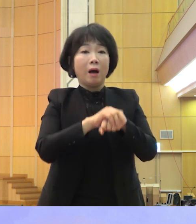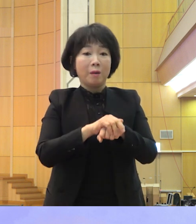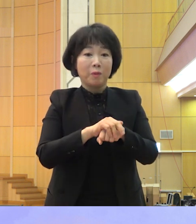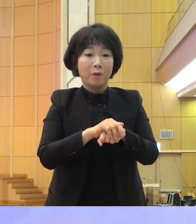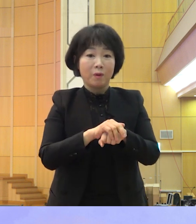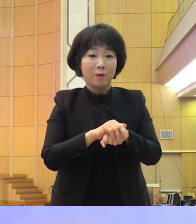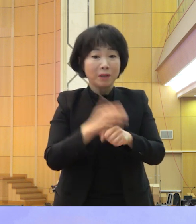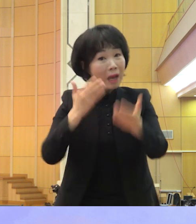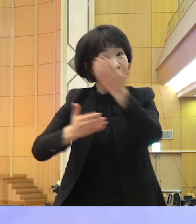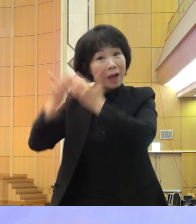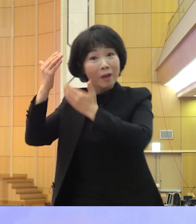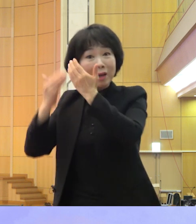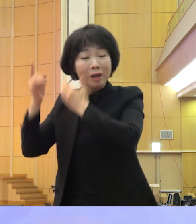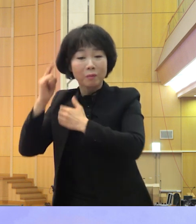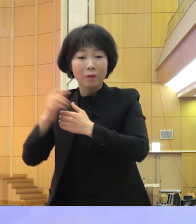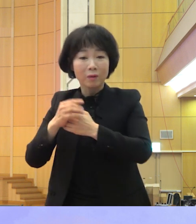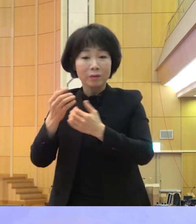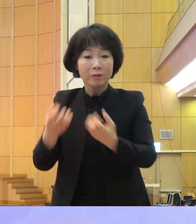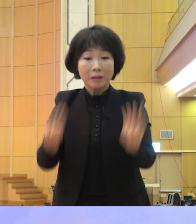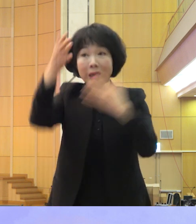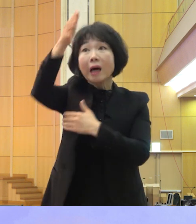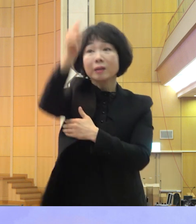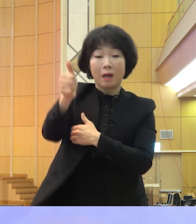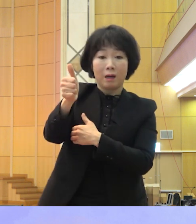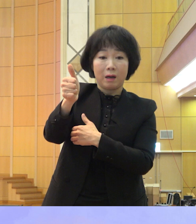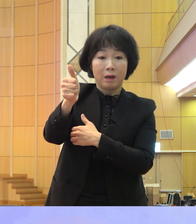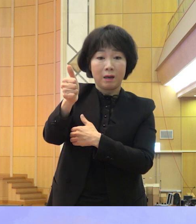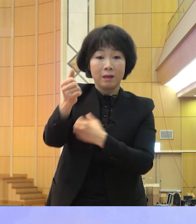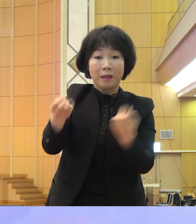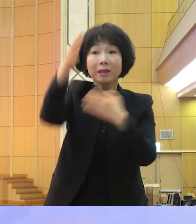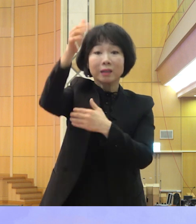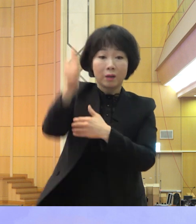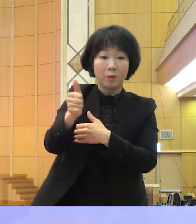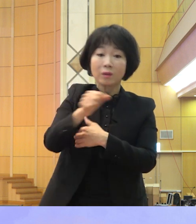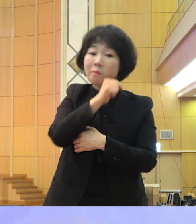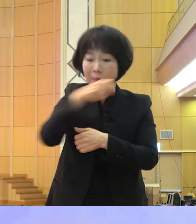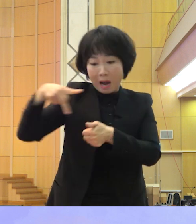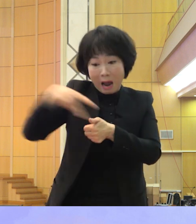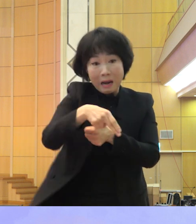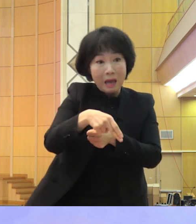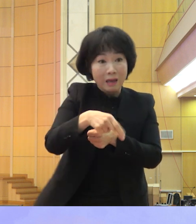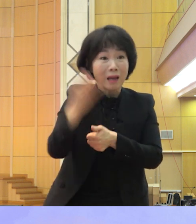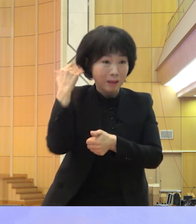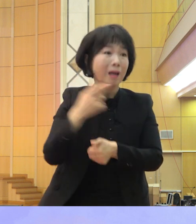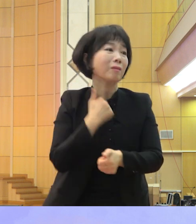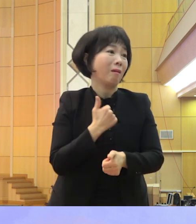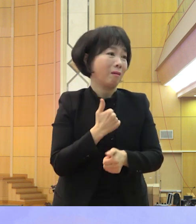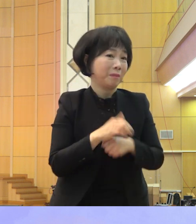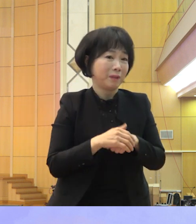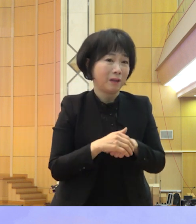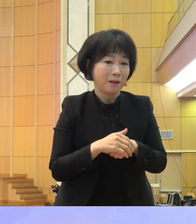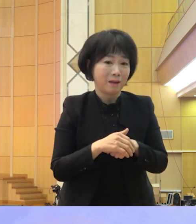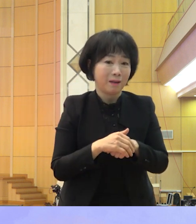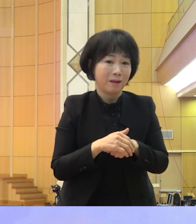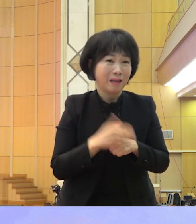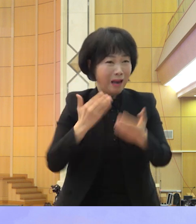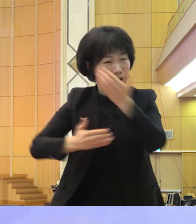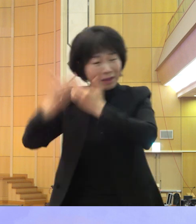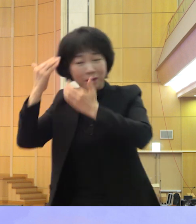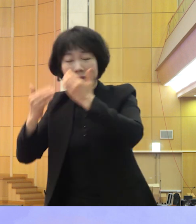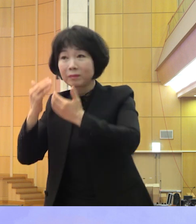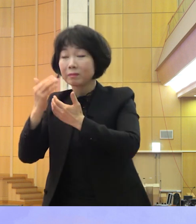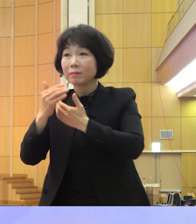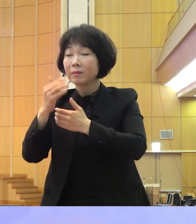이제 뭐 제사장이라든지 선자들로부터 이제 받는 건데, 이렇게 할례를 받아서 내가 하나님 자녀가